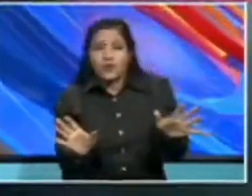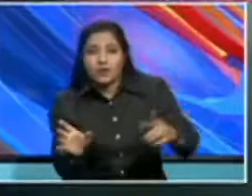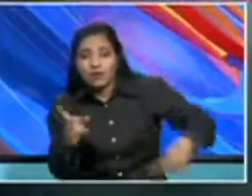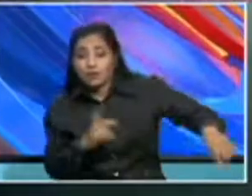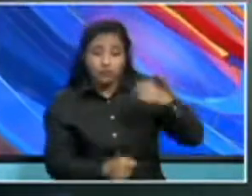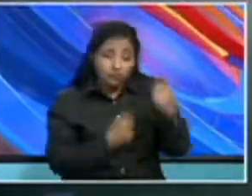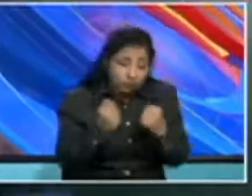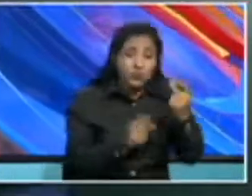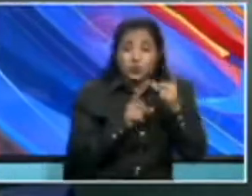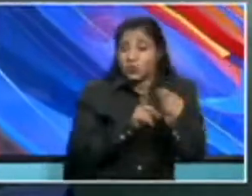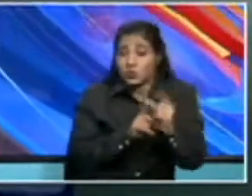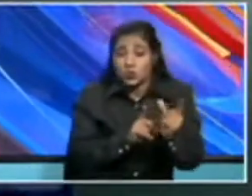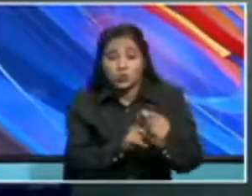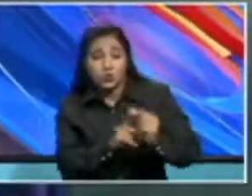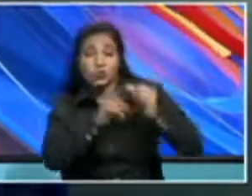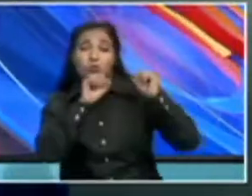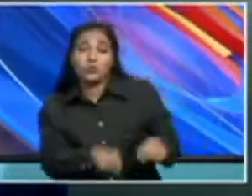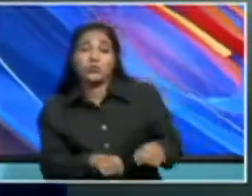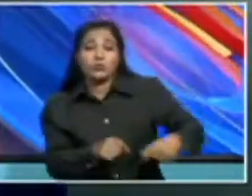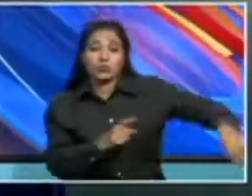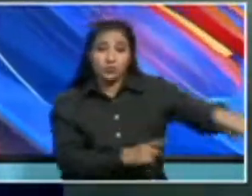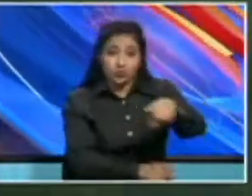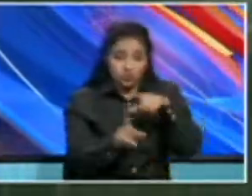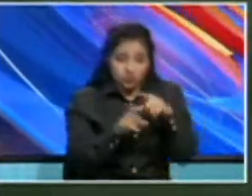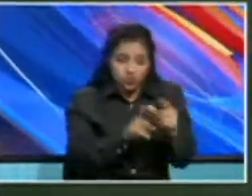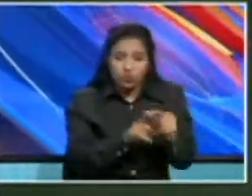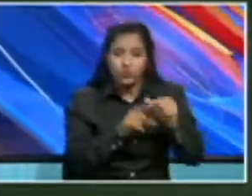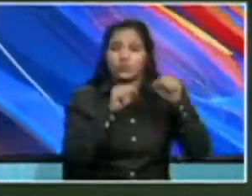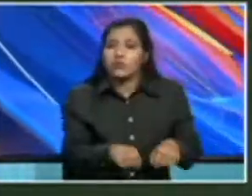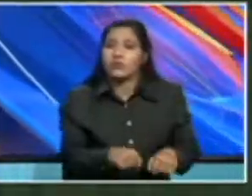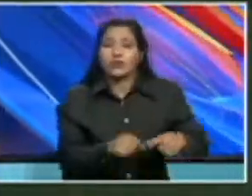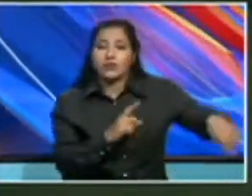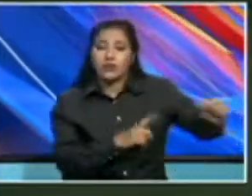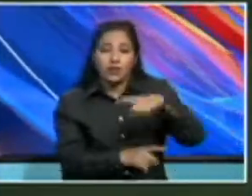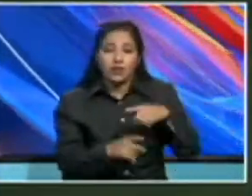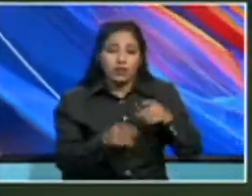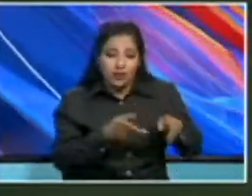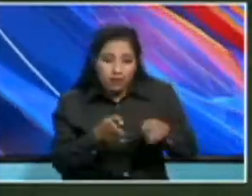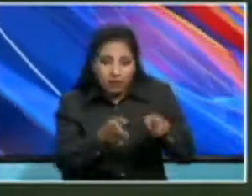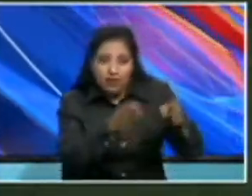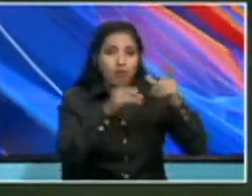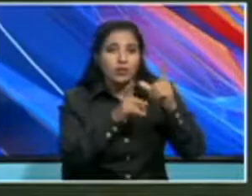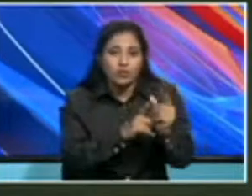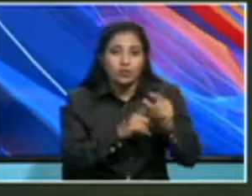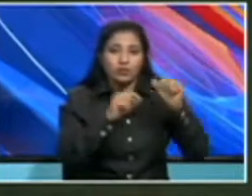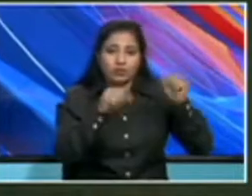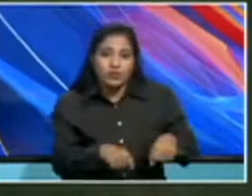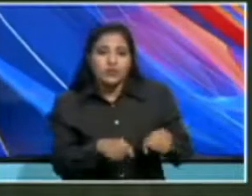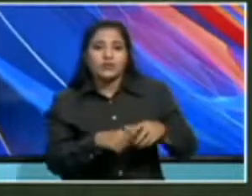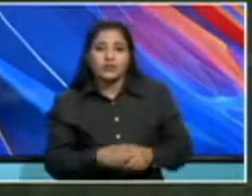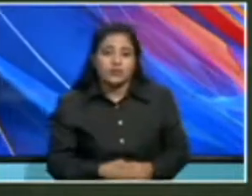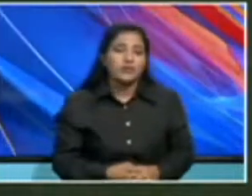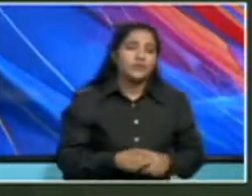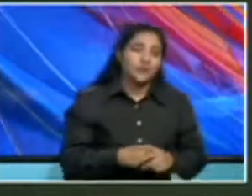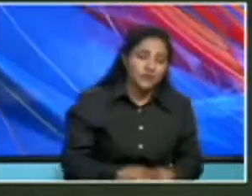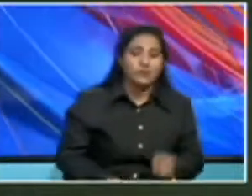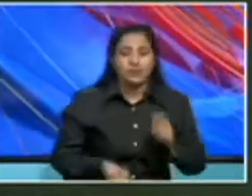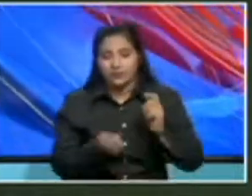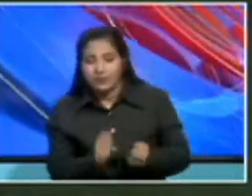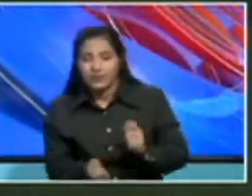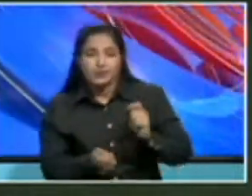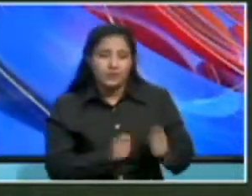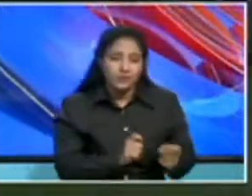रंग सा विशाल तू, रानी की वापसी तू गहरी, रात भर ना सोया तू, दिन शाम क्या क्या तू